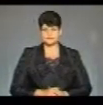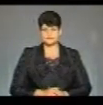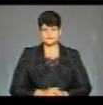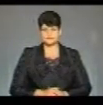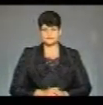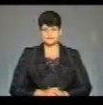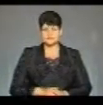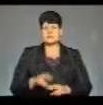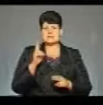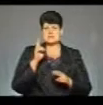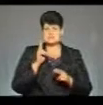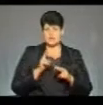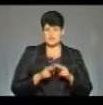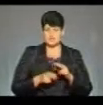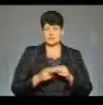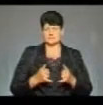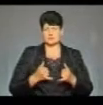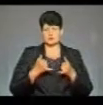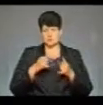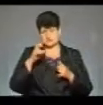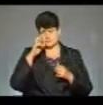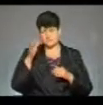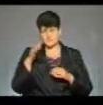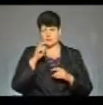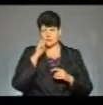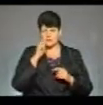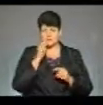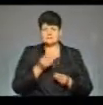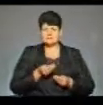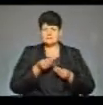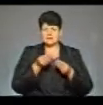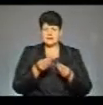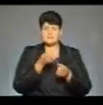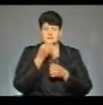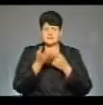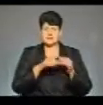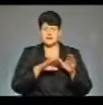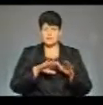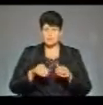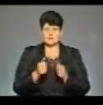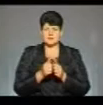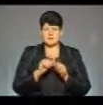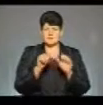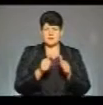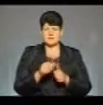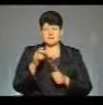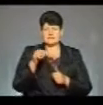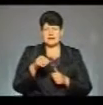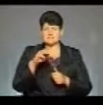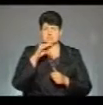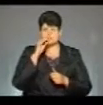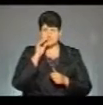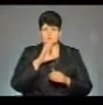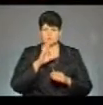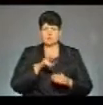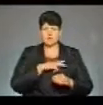Завершили церемонію вшанування державного прапора України покладанням квітів. А після цього біля пам'ятника Тарасу Шевченку відбулося нагородження